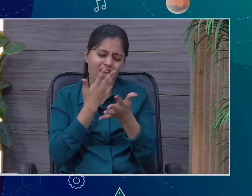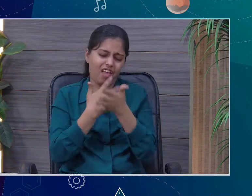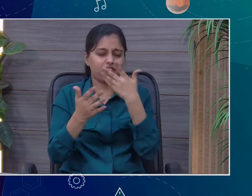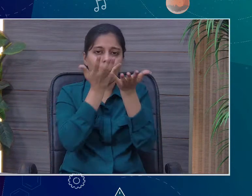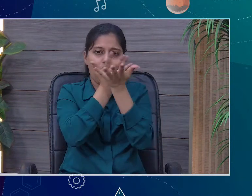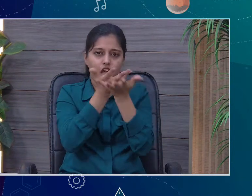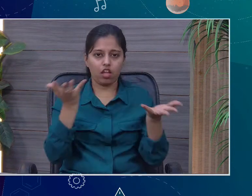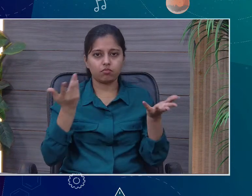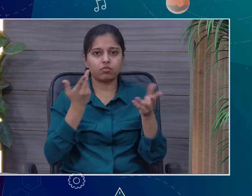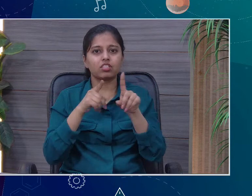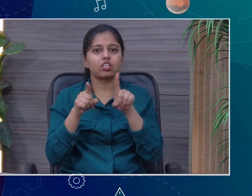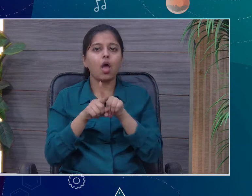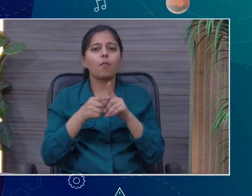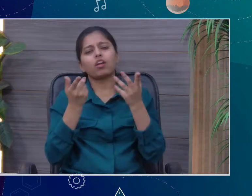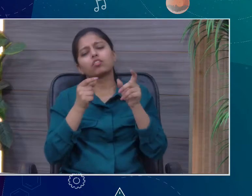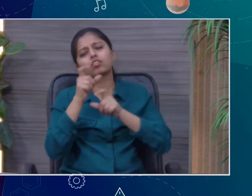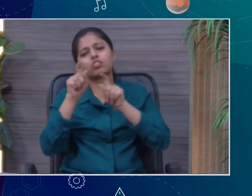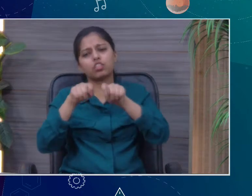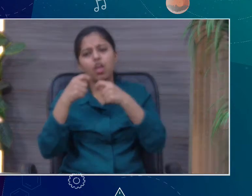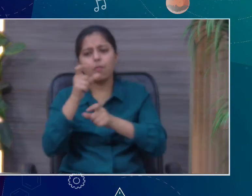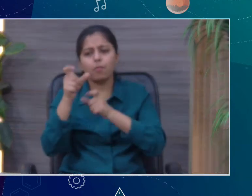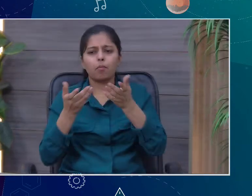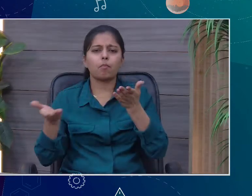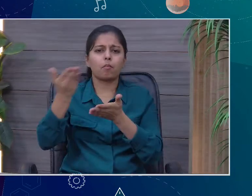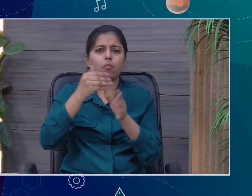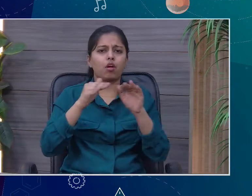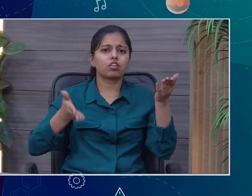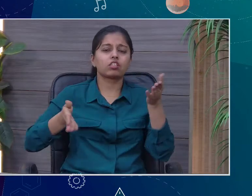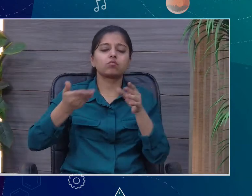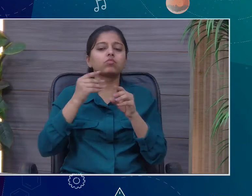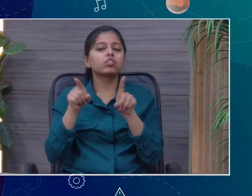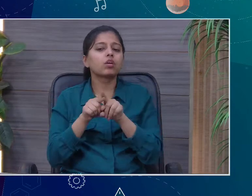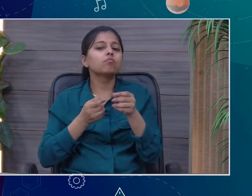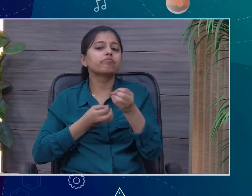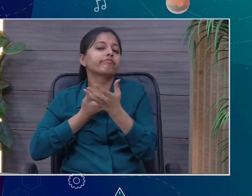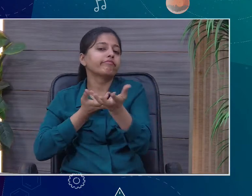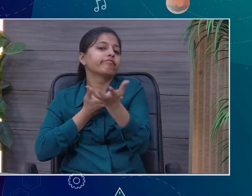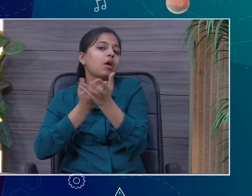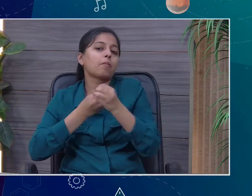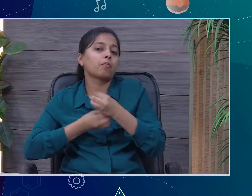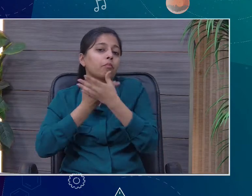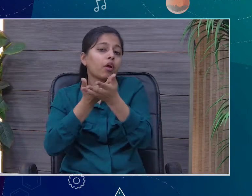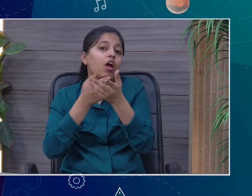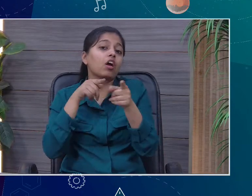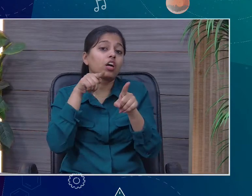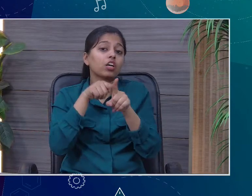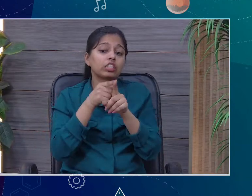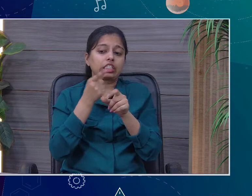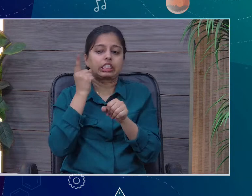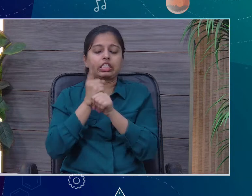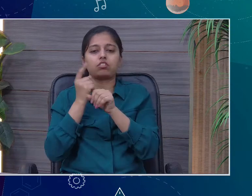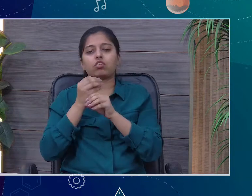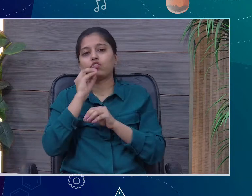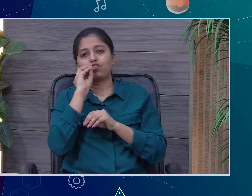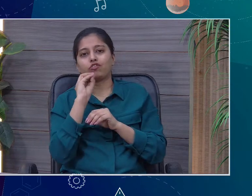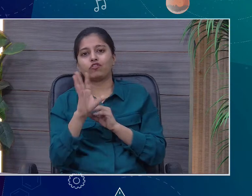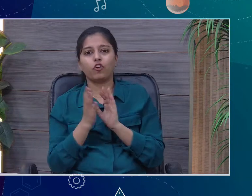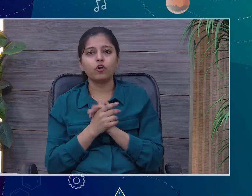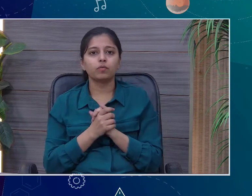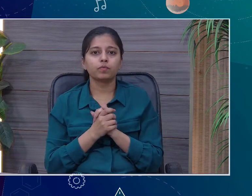और पियर ने या बडी ने कुछ और तरह से डिस्क्राइब किया है चीजों को, तो देयर द रोल ऑफ द टीचर कम्स इन. ओके,